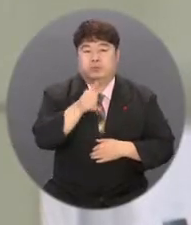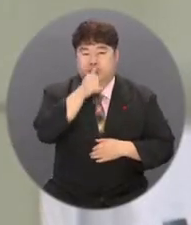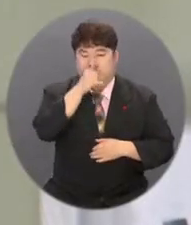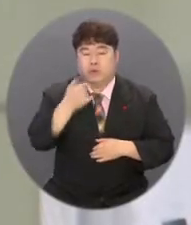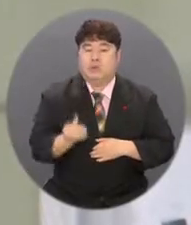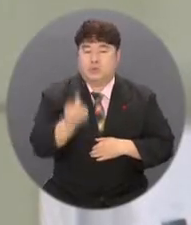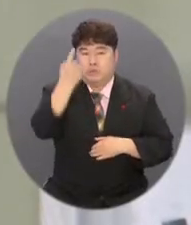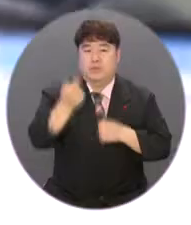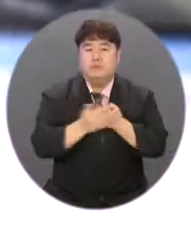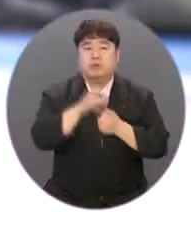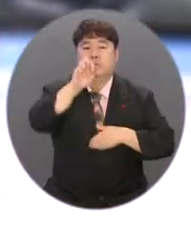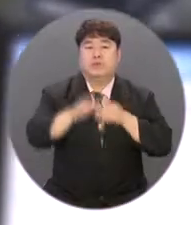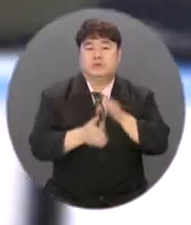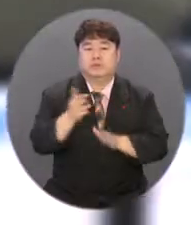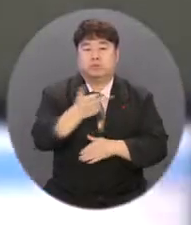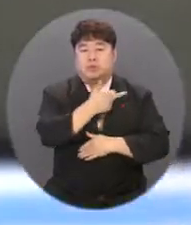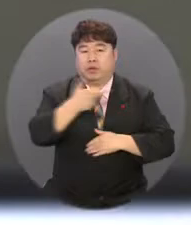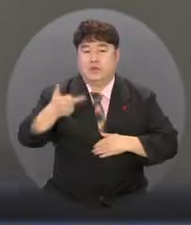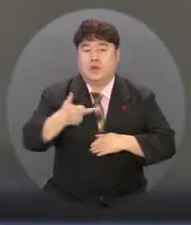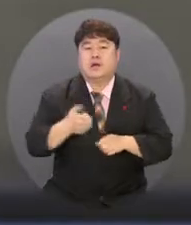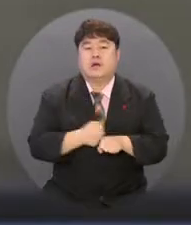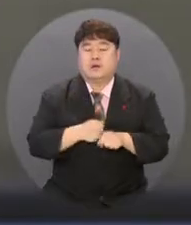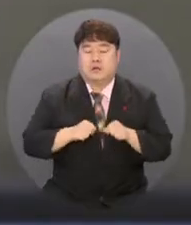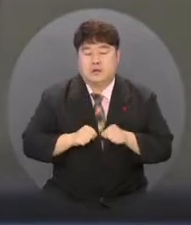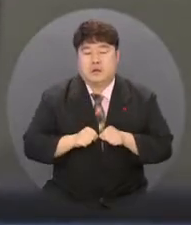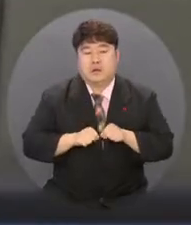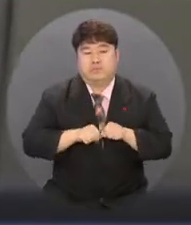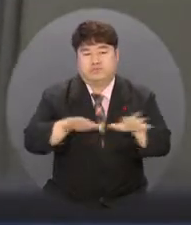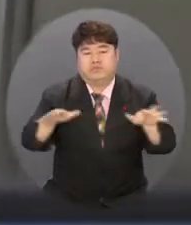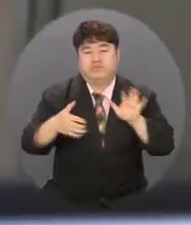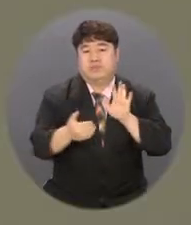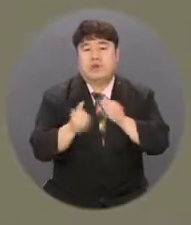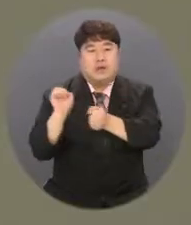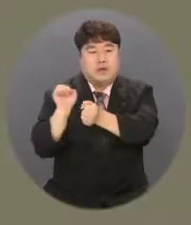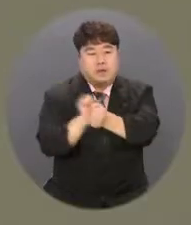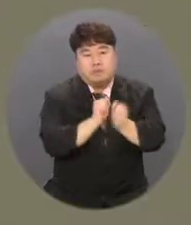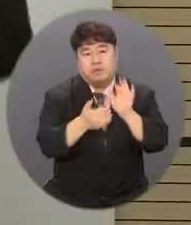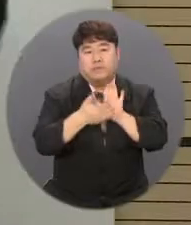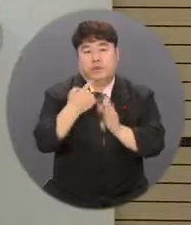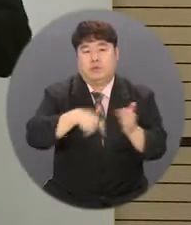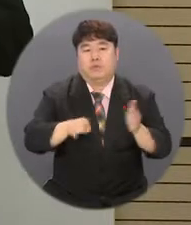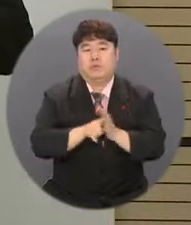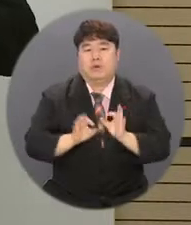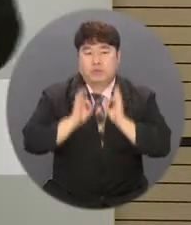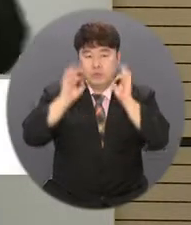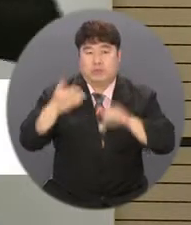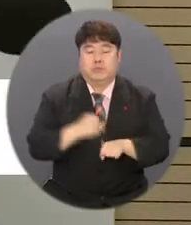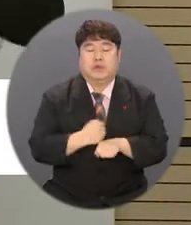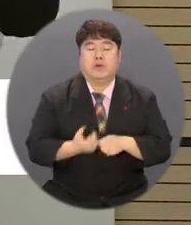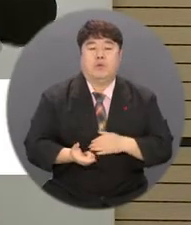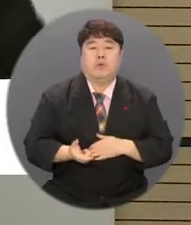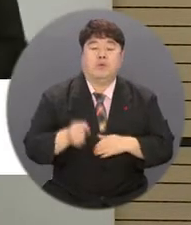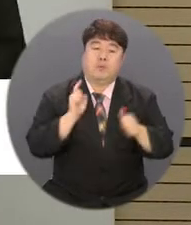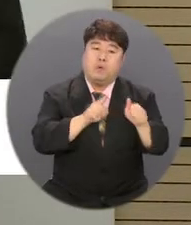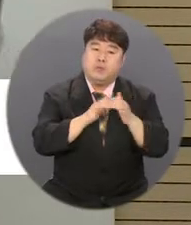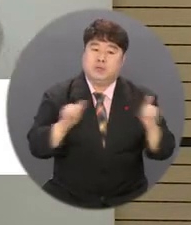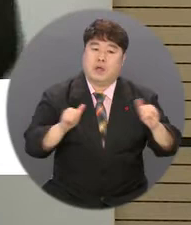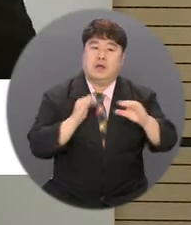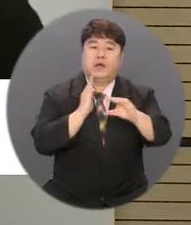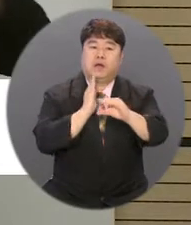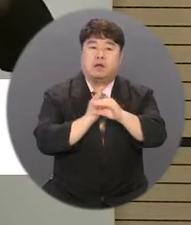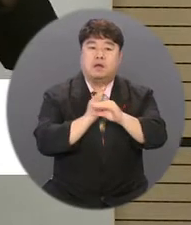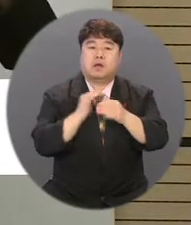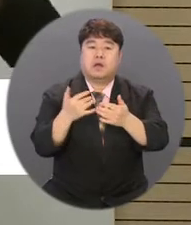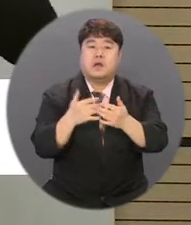알려지면서 광주시는 대규모 감염 사태를 막기 위해 총력전에 나서야 할 실정입니다. 확진자들의 가족 중